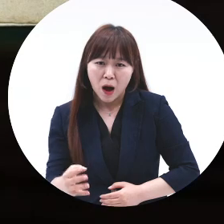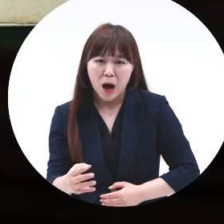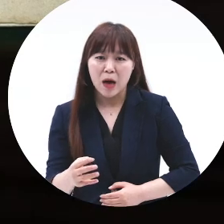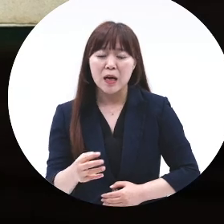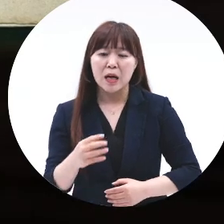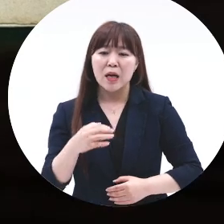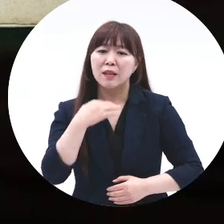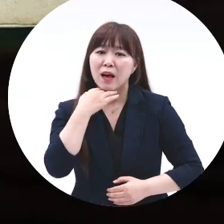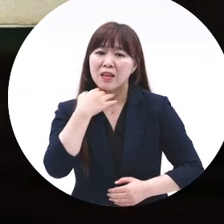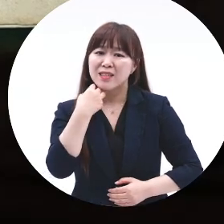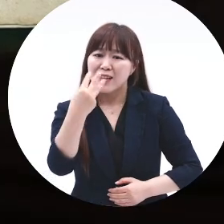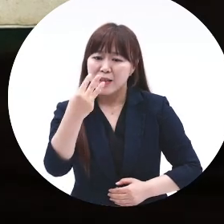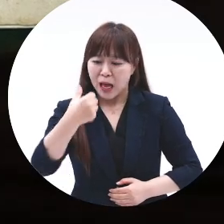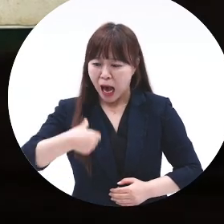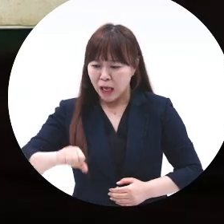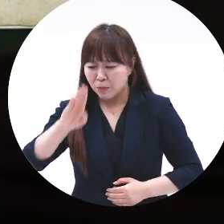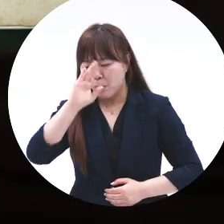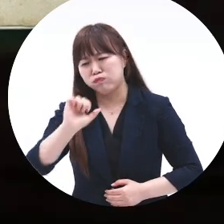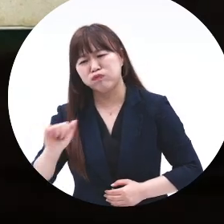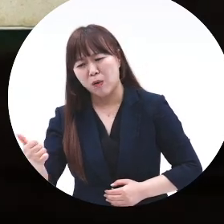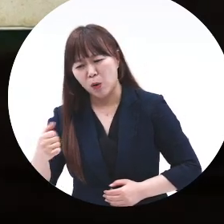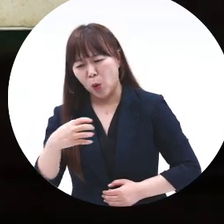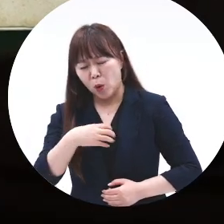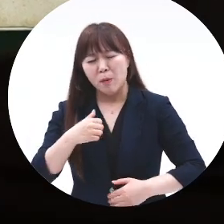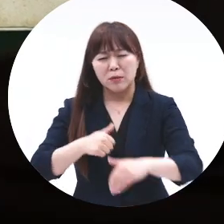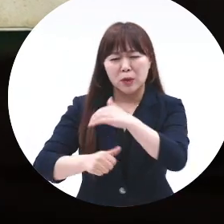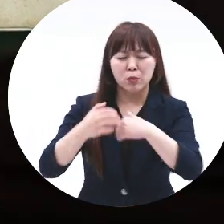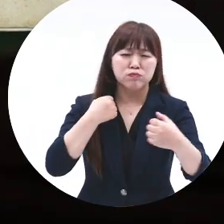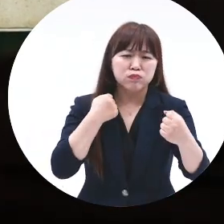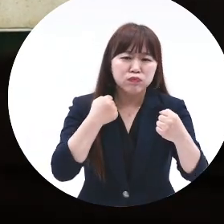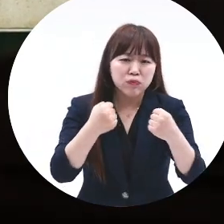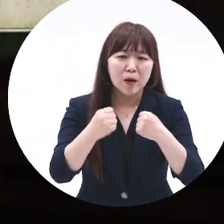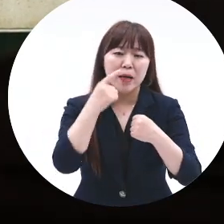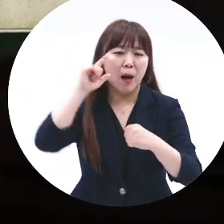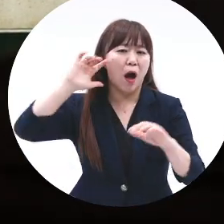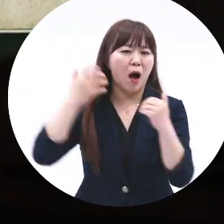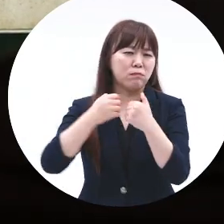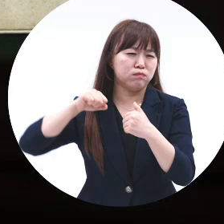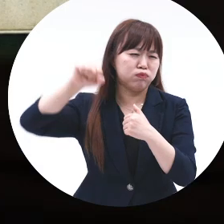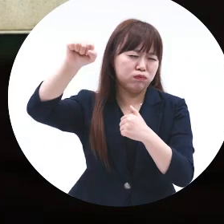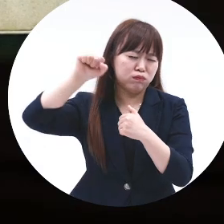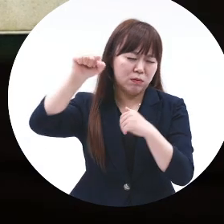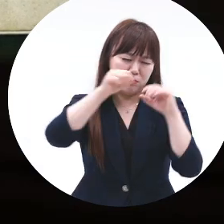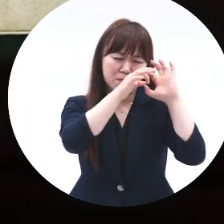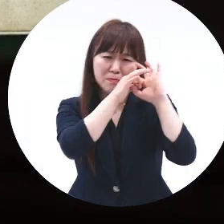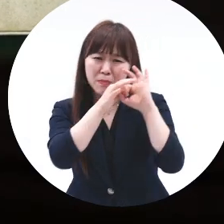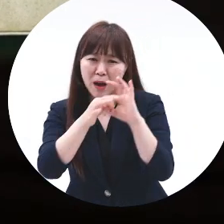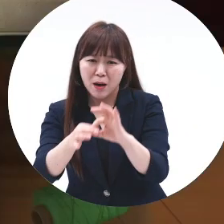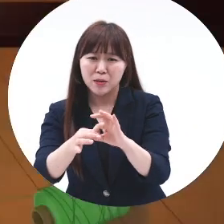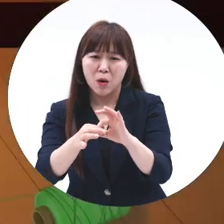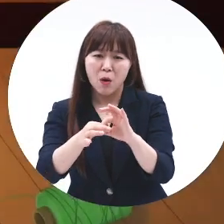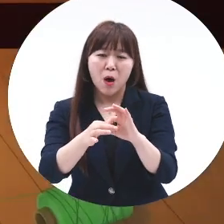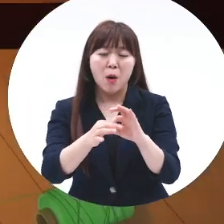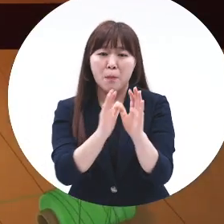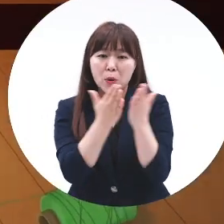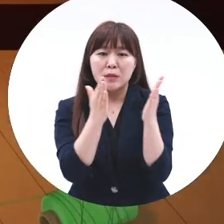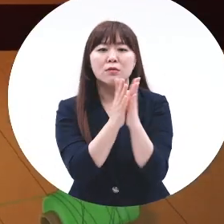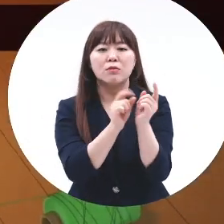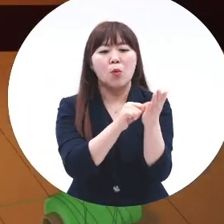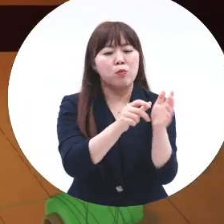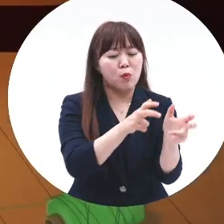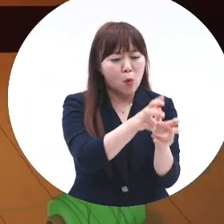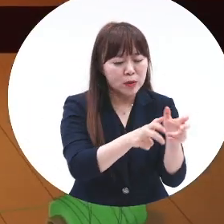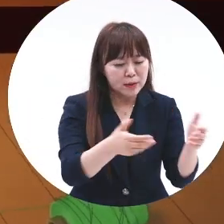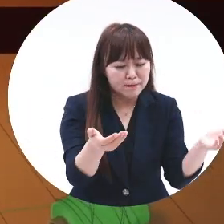세 살 아들을 병으로 잃을 수밖에 없는 위태로운 생활 속에서도 그녀의 항일투쟁은 멈추지 않았습니다. 오히려